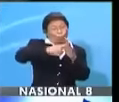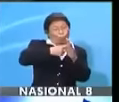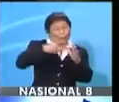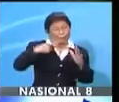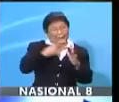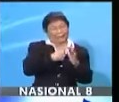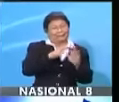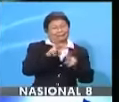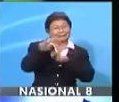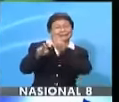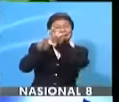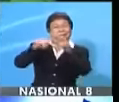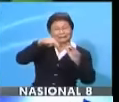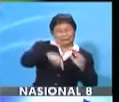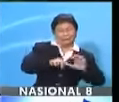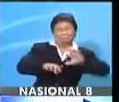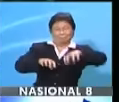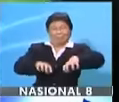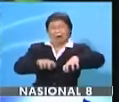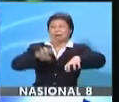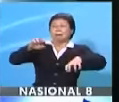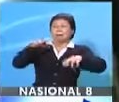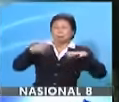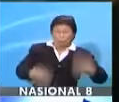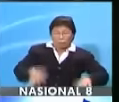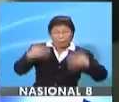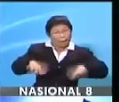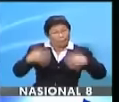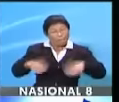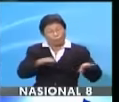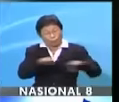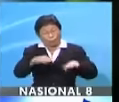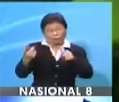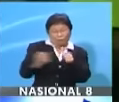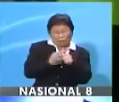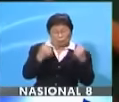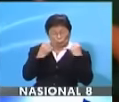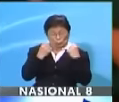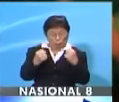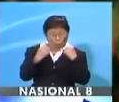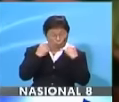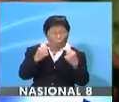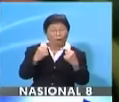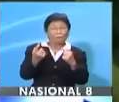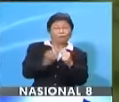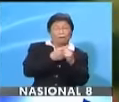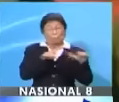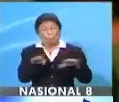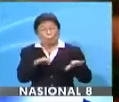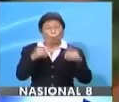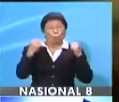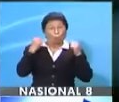naik. So masa selepas gegaran yang pertama yang kuat tu,